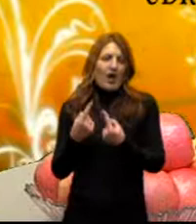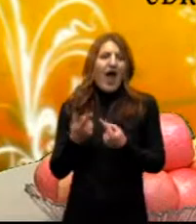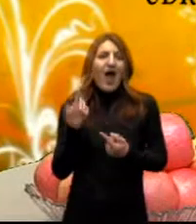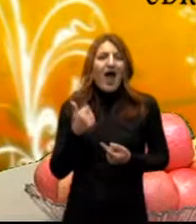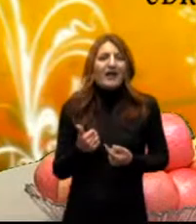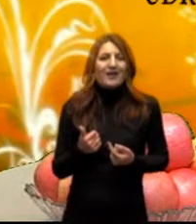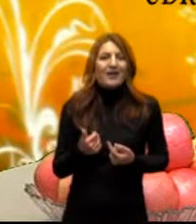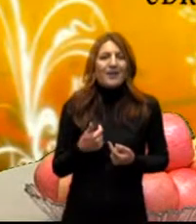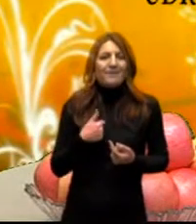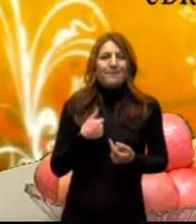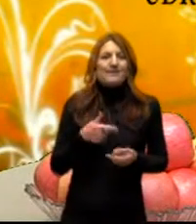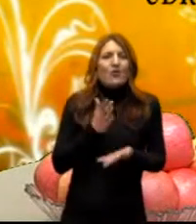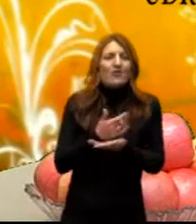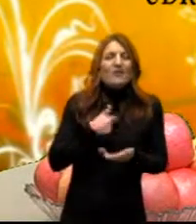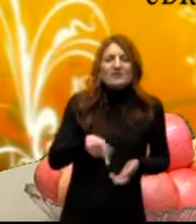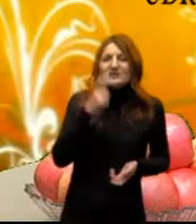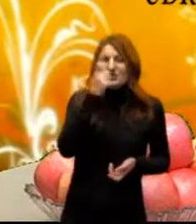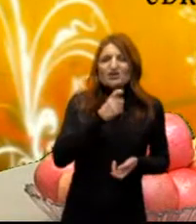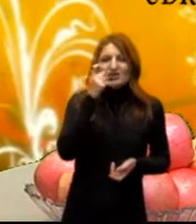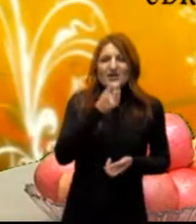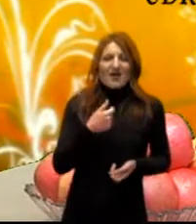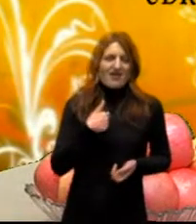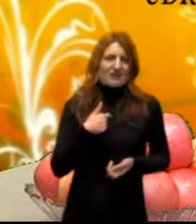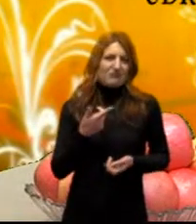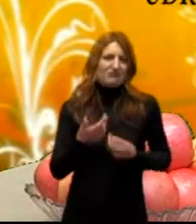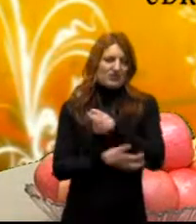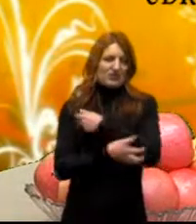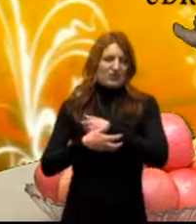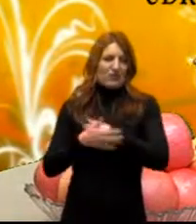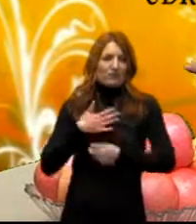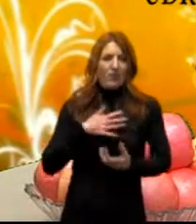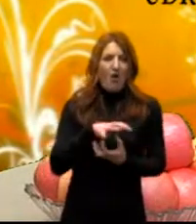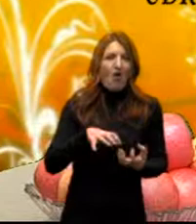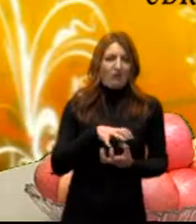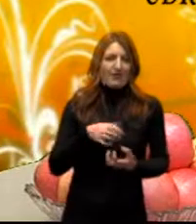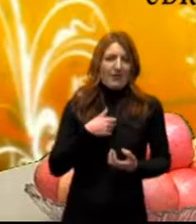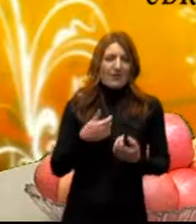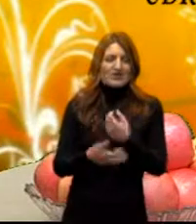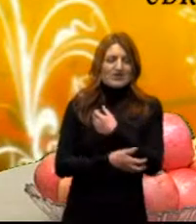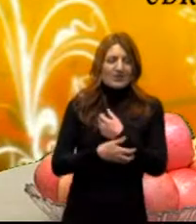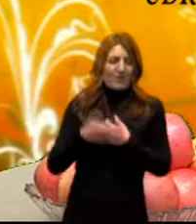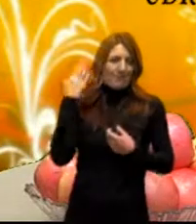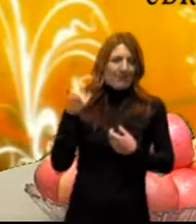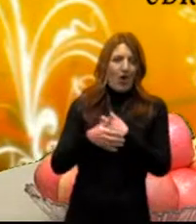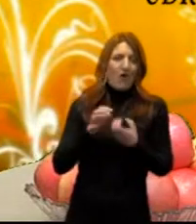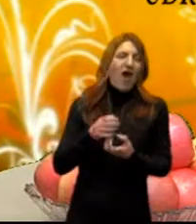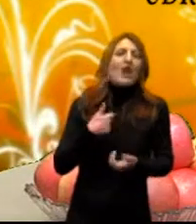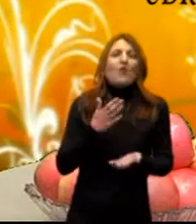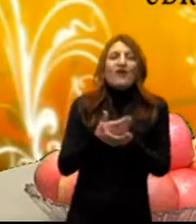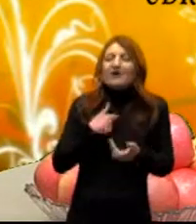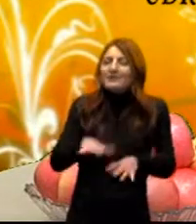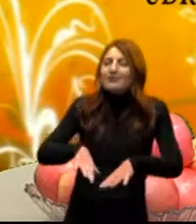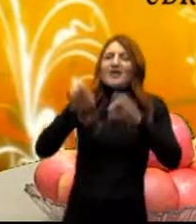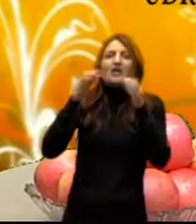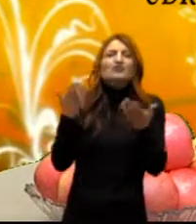sve. Ali meni se uvijek čini nekako, ja sam iz romašne obitelji proistekla. Ali meni se uvijek čini da se našlo rješenje,